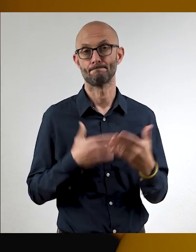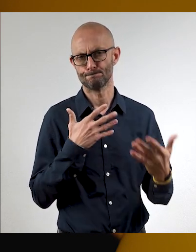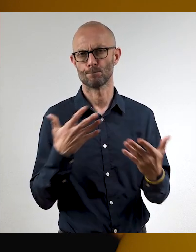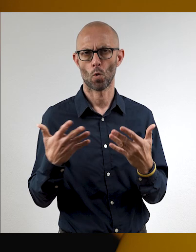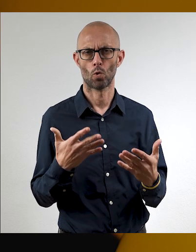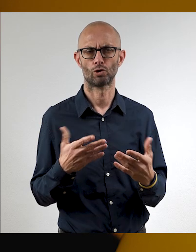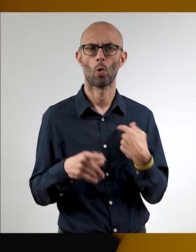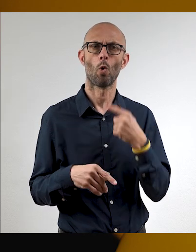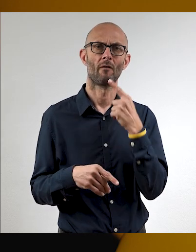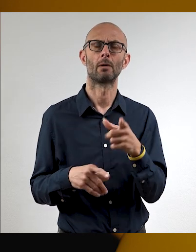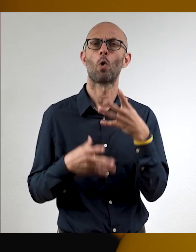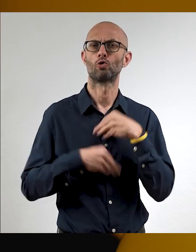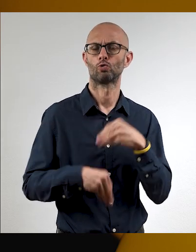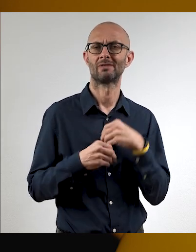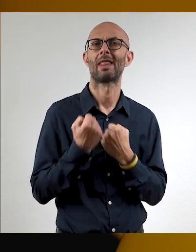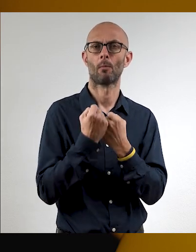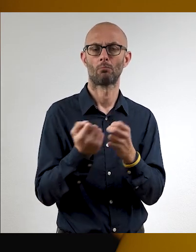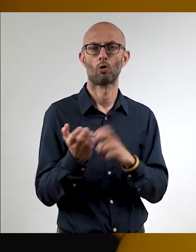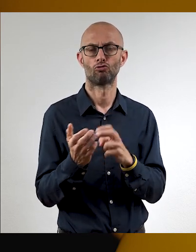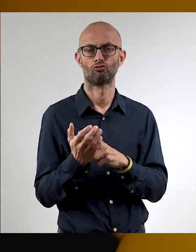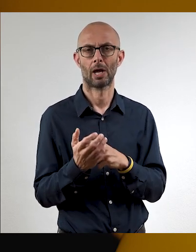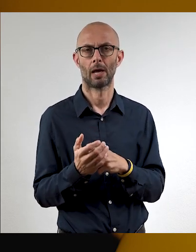Mogoče, ko govorimo o čustveni podpori,